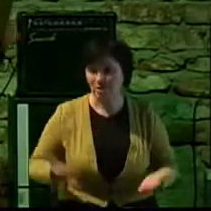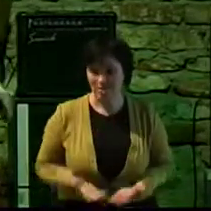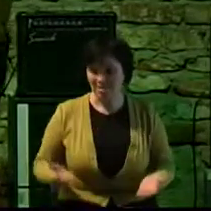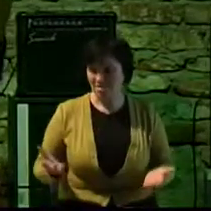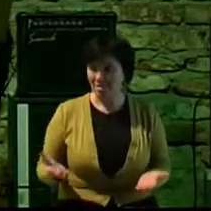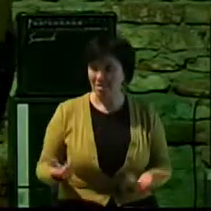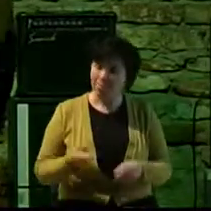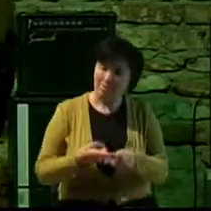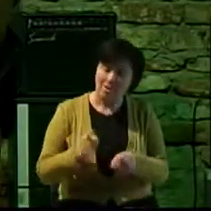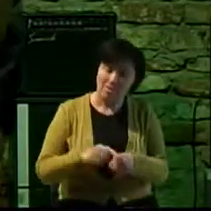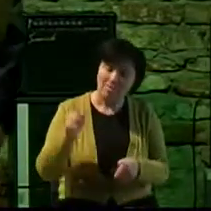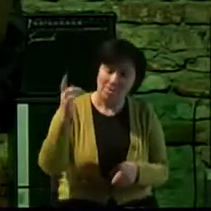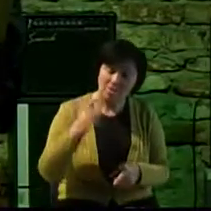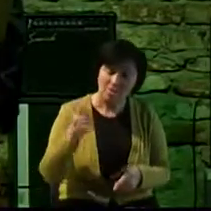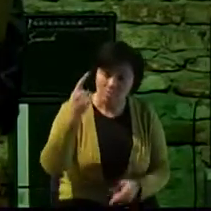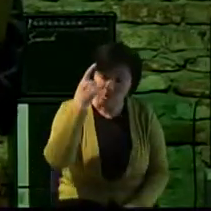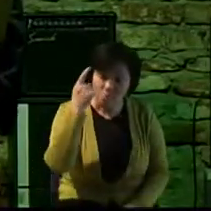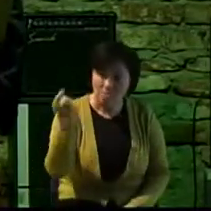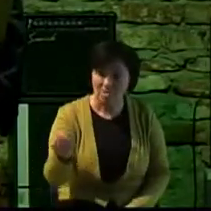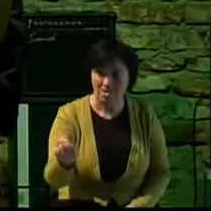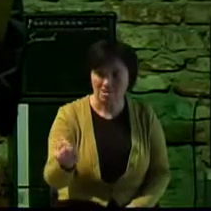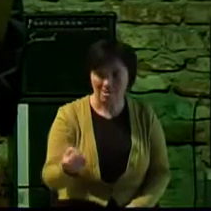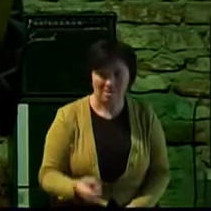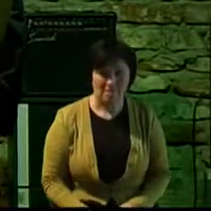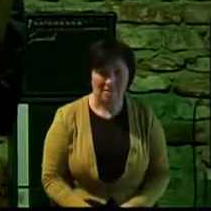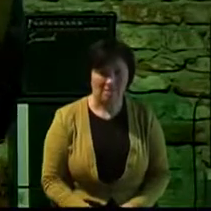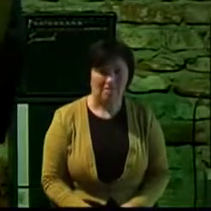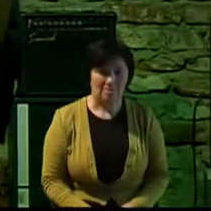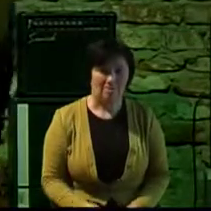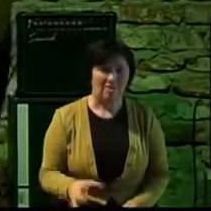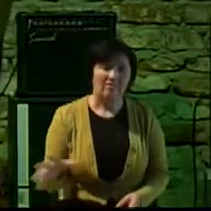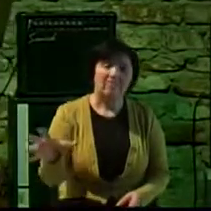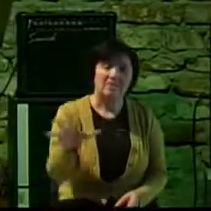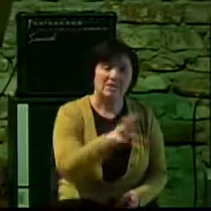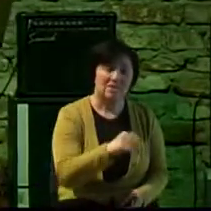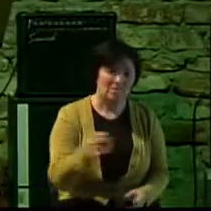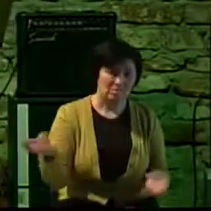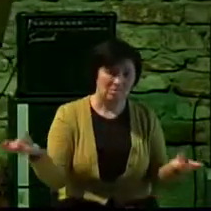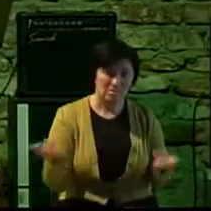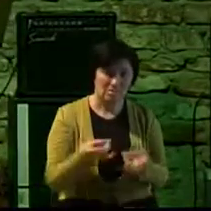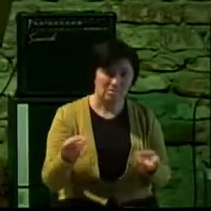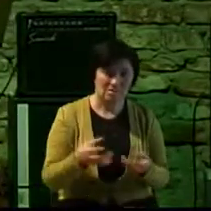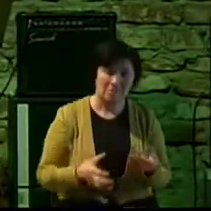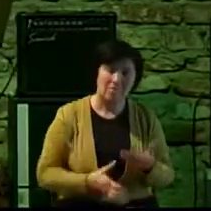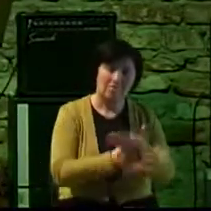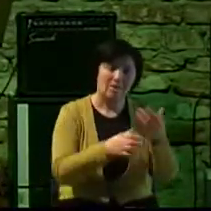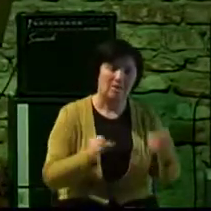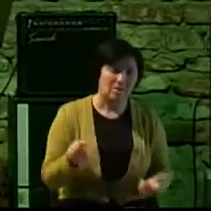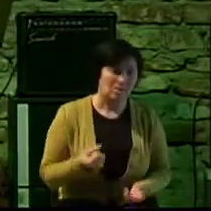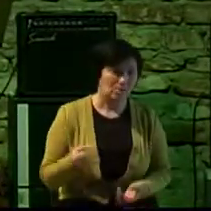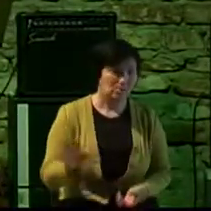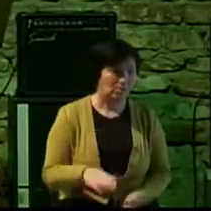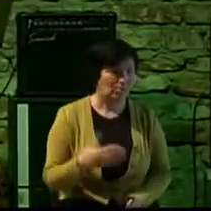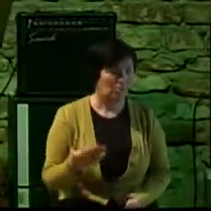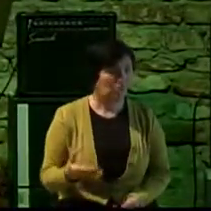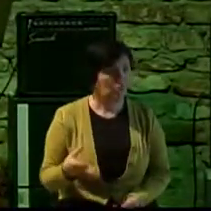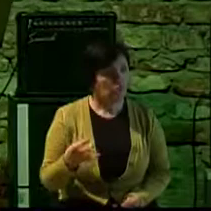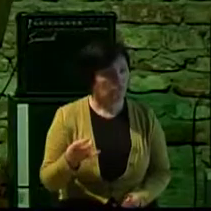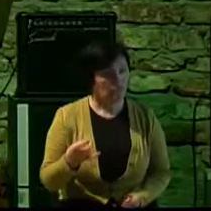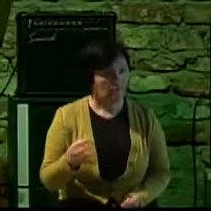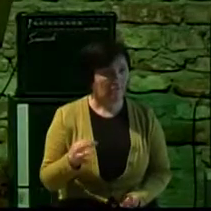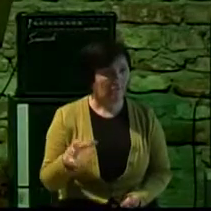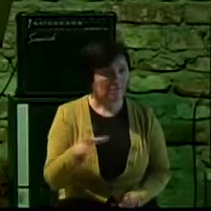Поэтому Господь также и об этом предупреждает, что нам всем нужно помогать друг другу, нам всем